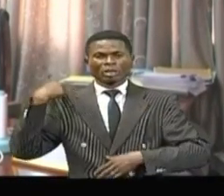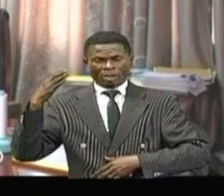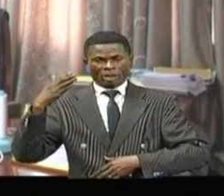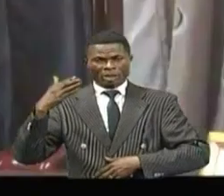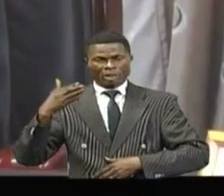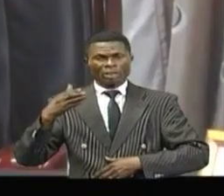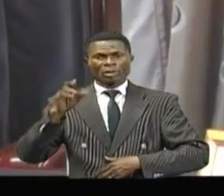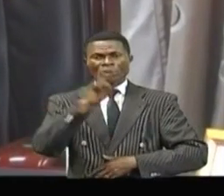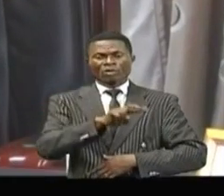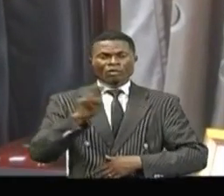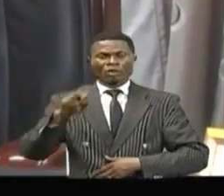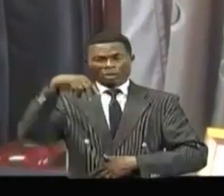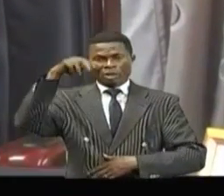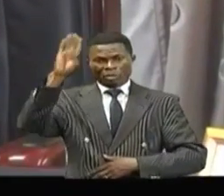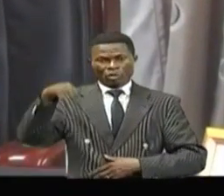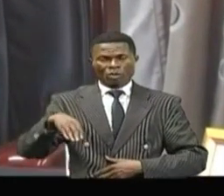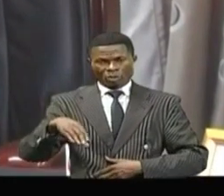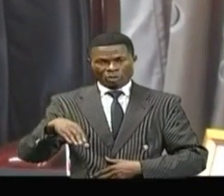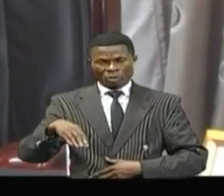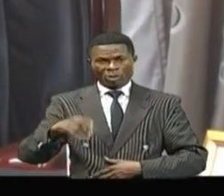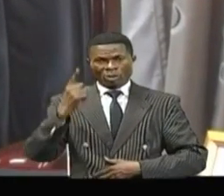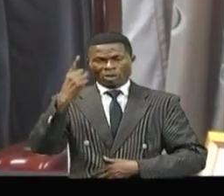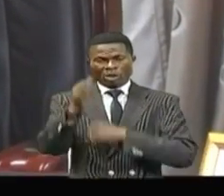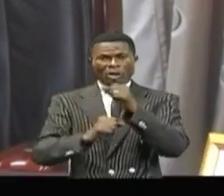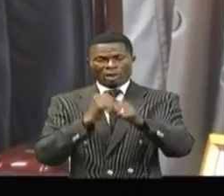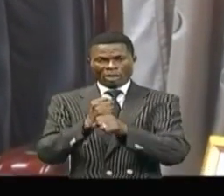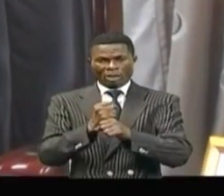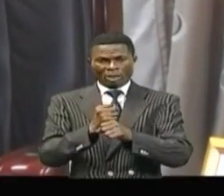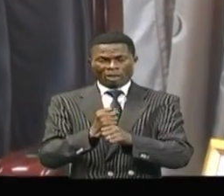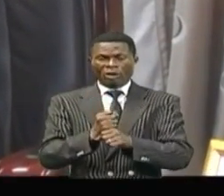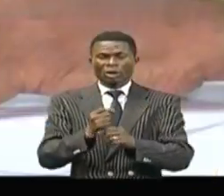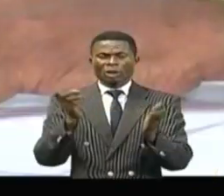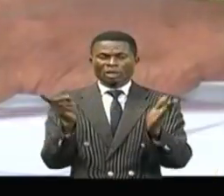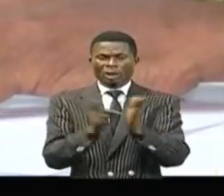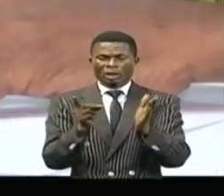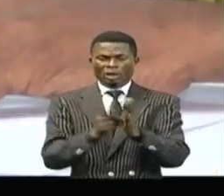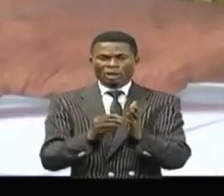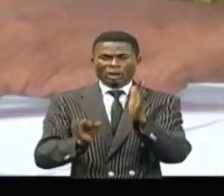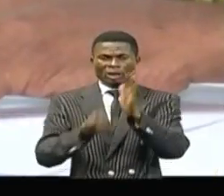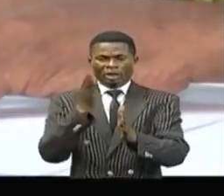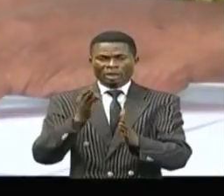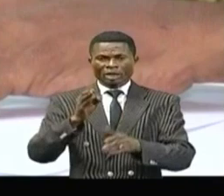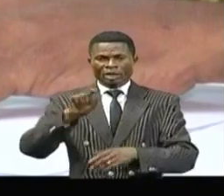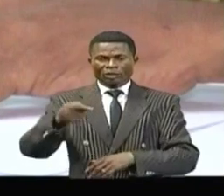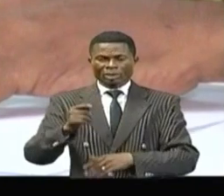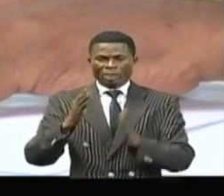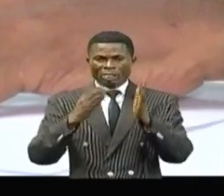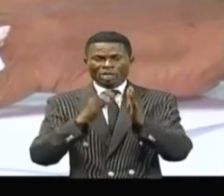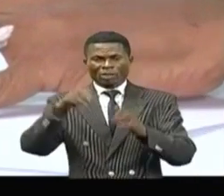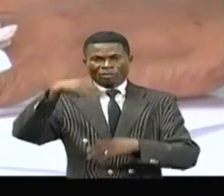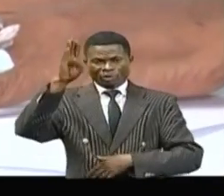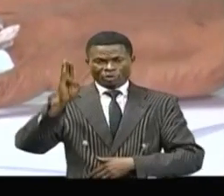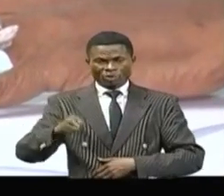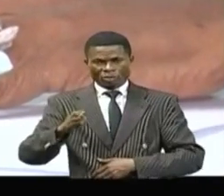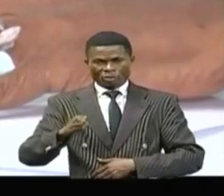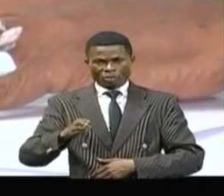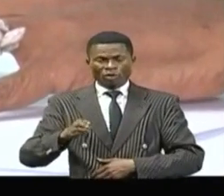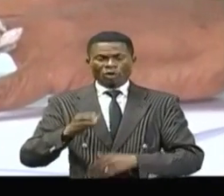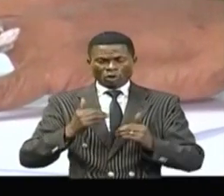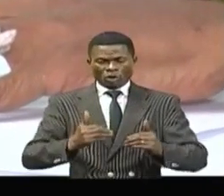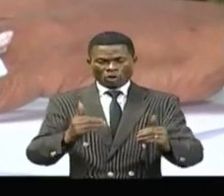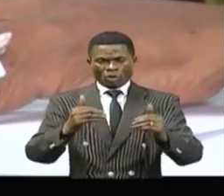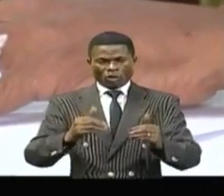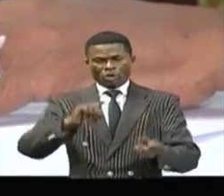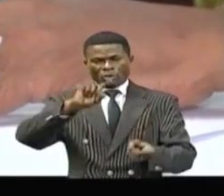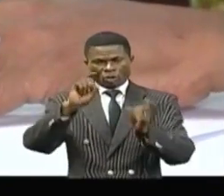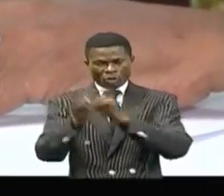fiscales de 22% l'an et situerait la pression fiscale à 13,9%. Et ce, grâce à la poursuite des